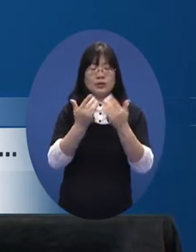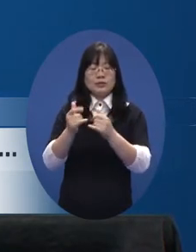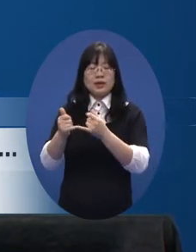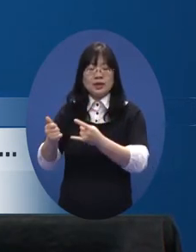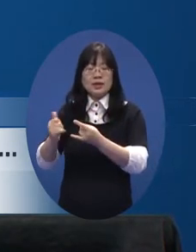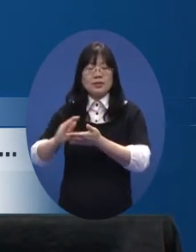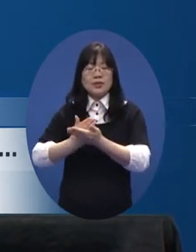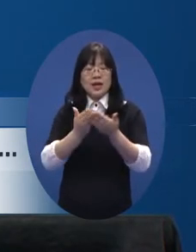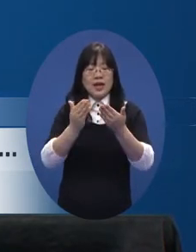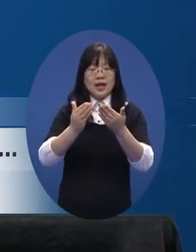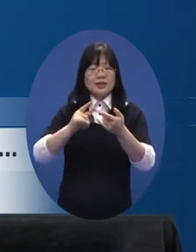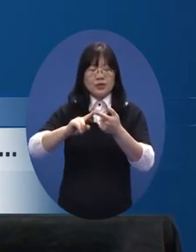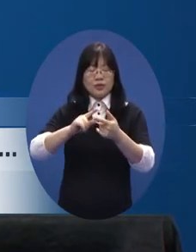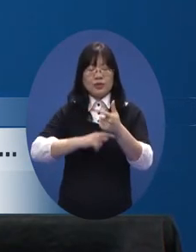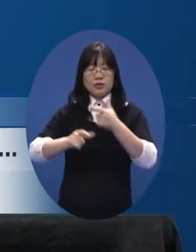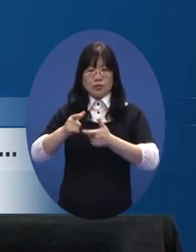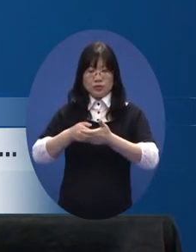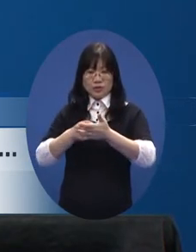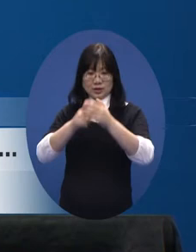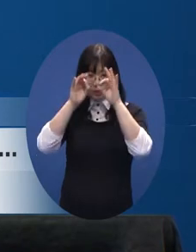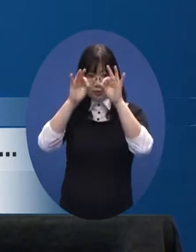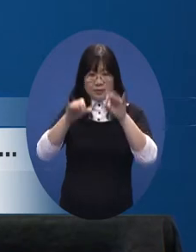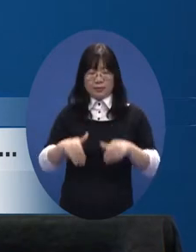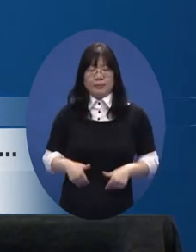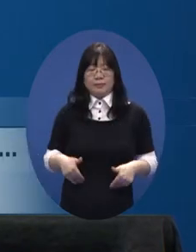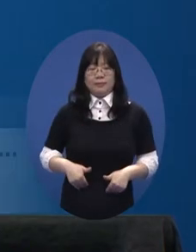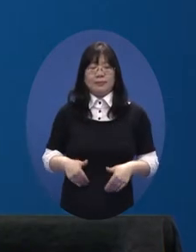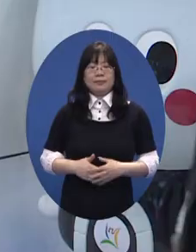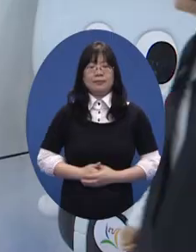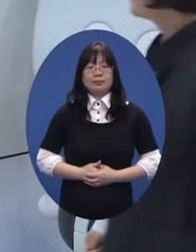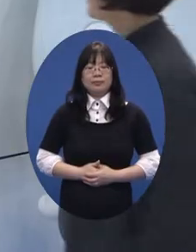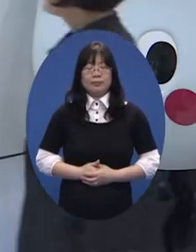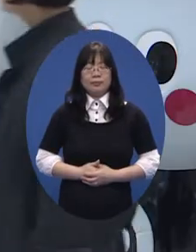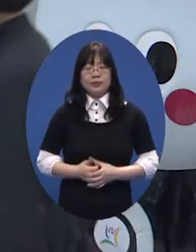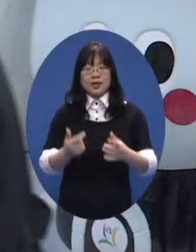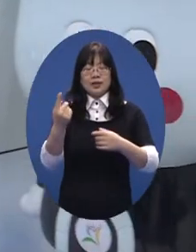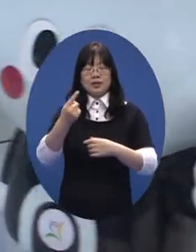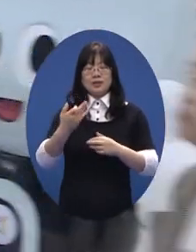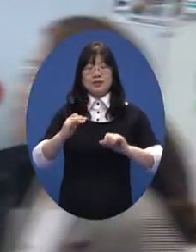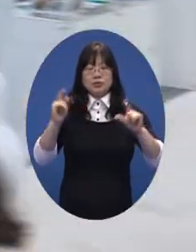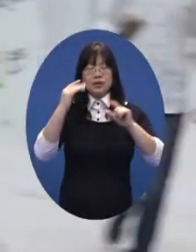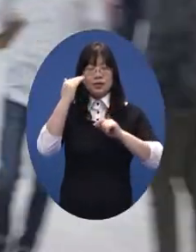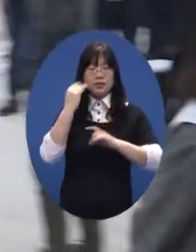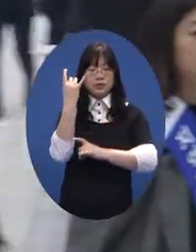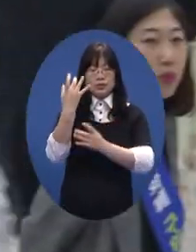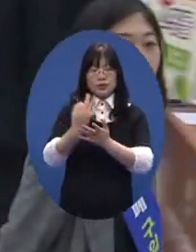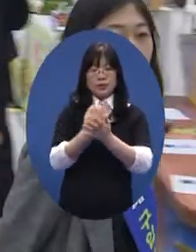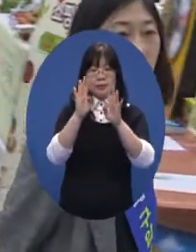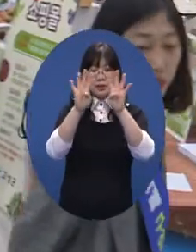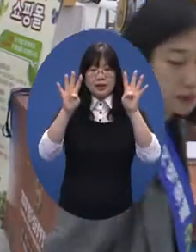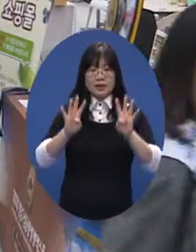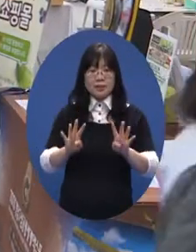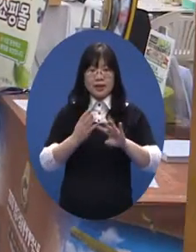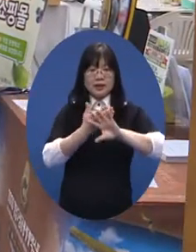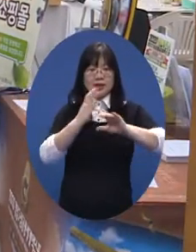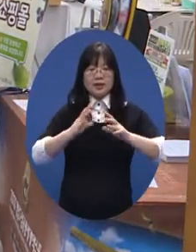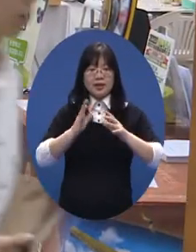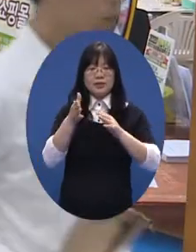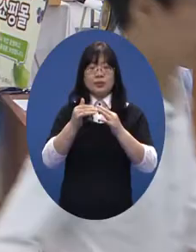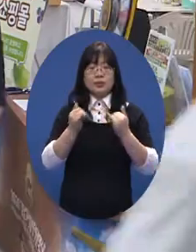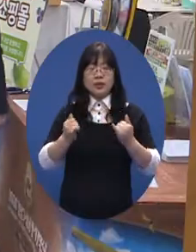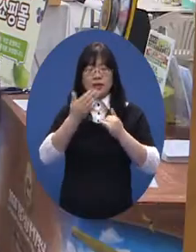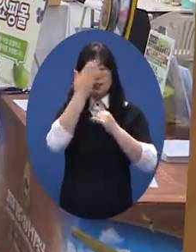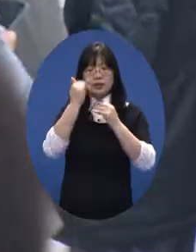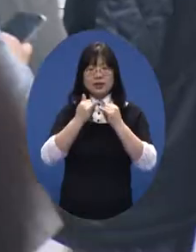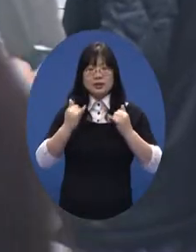배당 형태로 배분하는 걸 저는 추진해 봐야 된다고 생각합니다. 2019 대한민국 기본소득 박람회는 해외